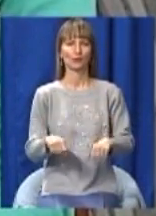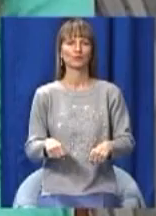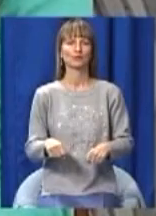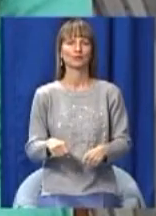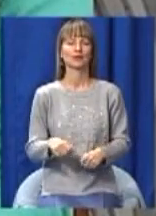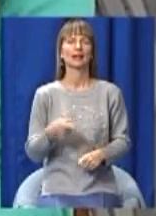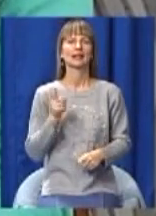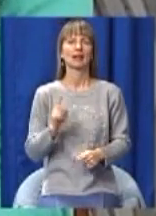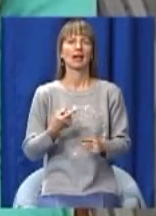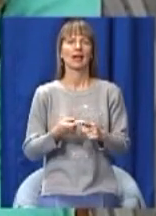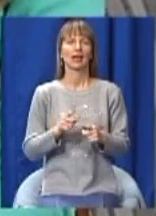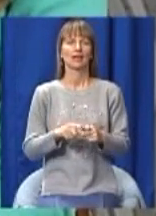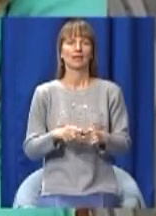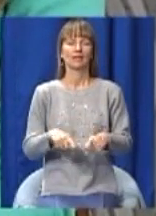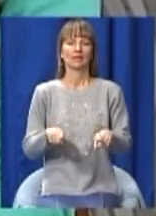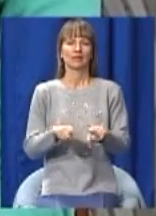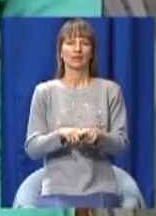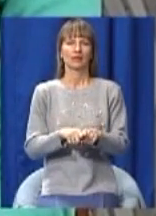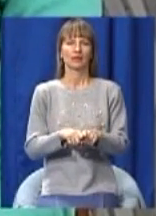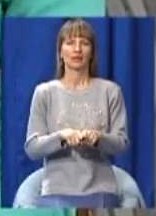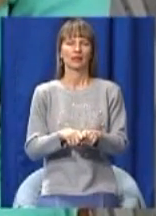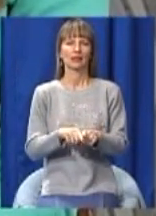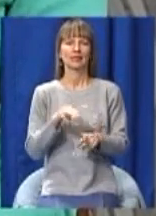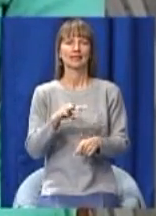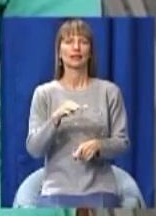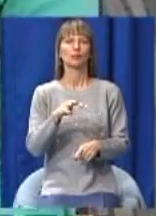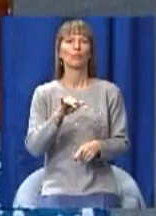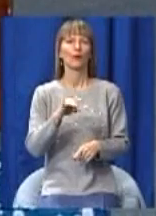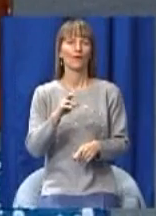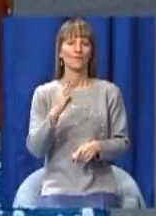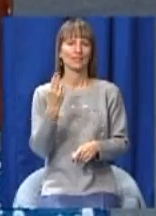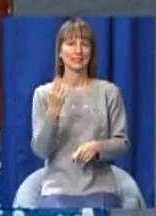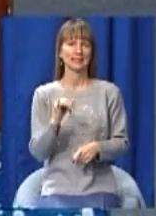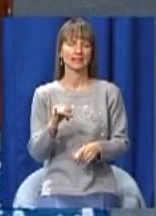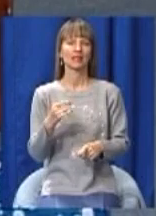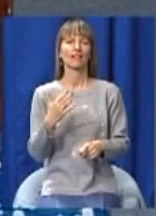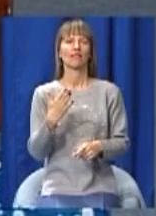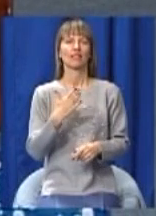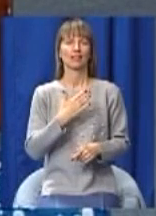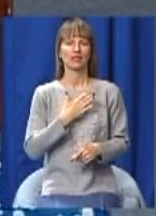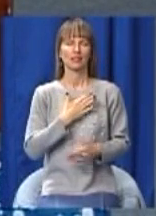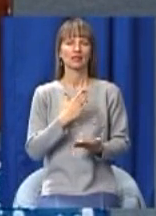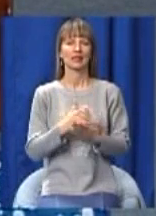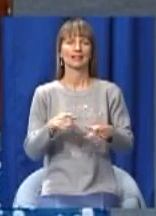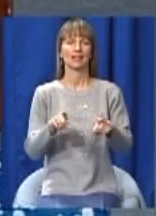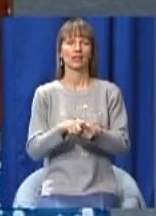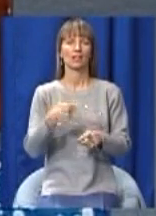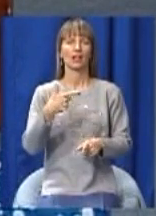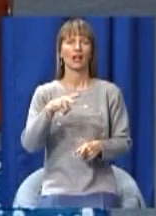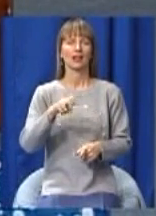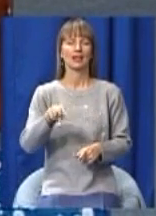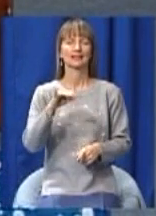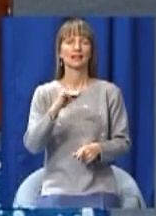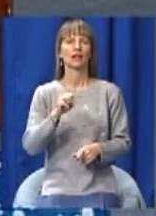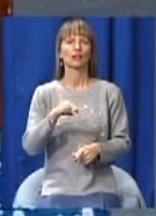но нас правду жить только и радиатора тимуровцы так ну нашем зале suspect это пошло гладиаторы важны бы бы найти